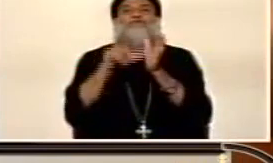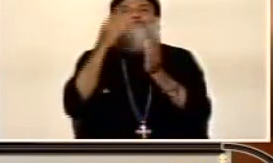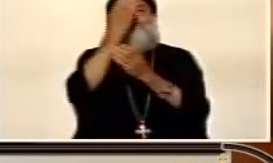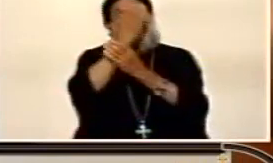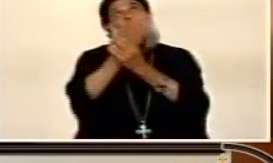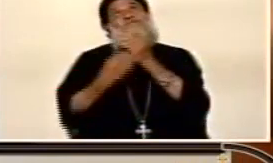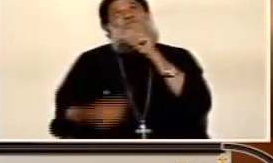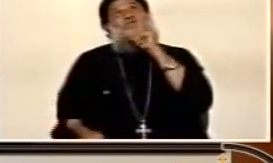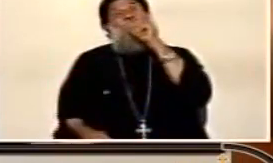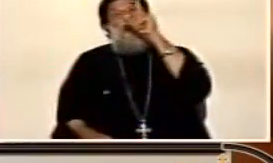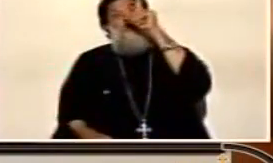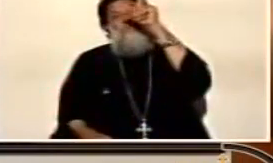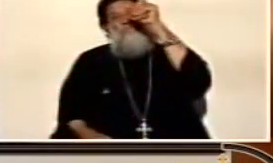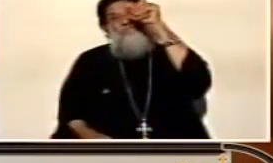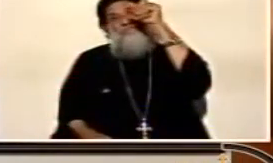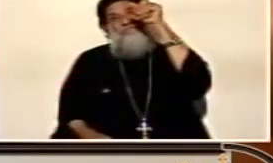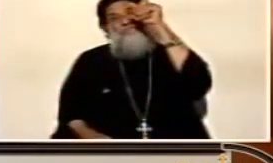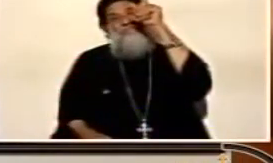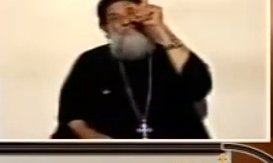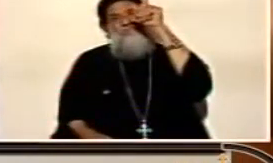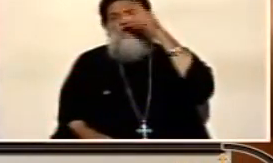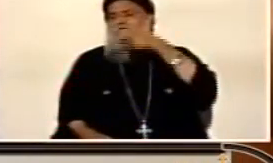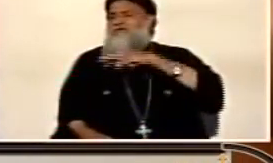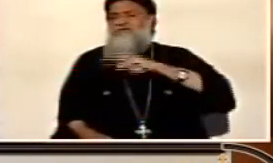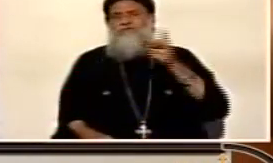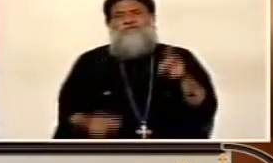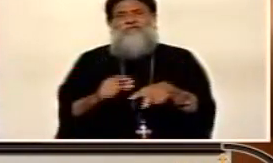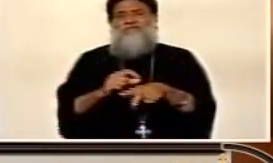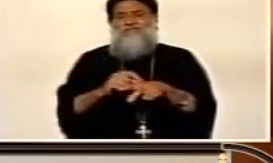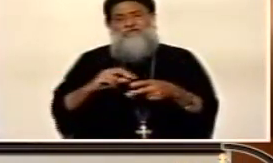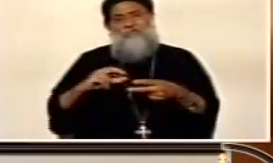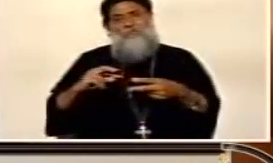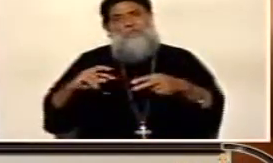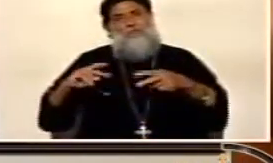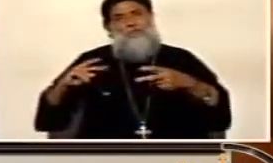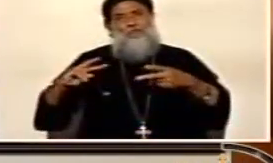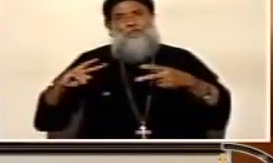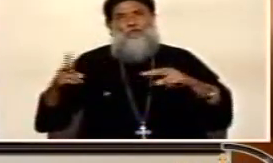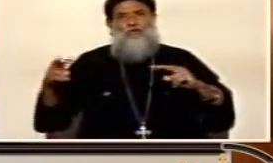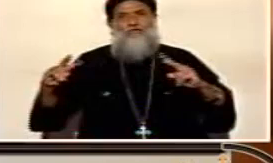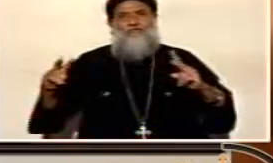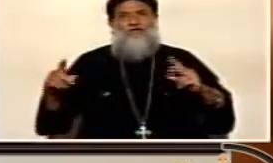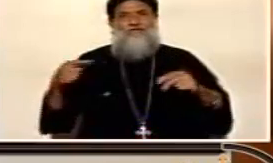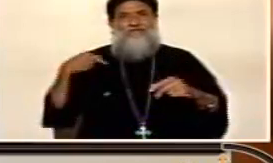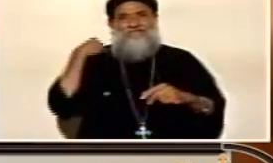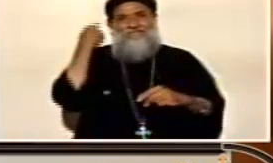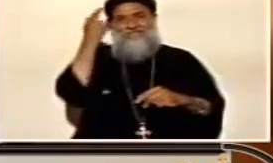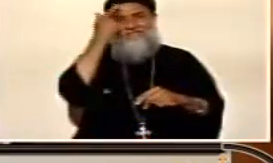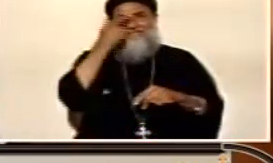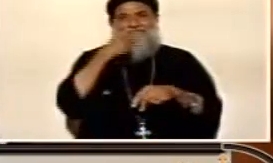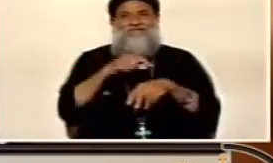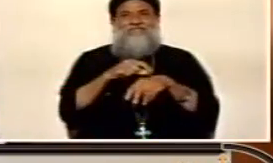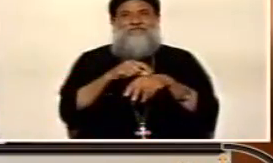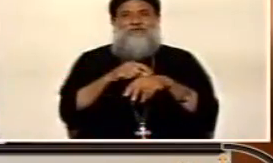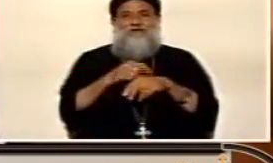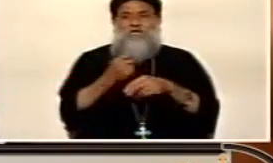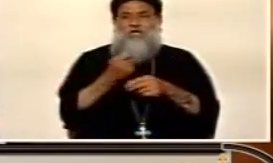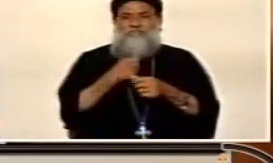الله غير أي شخص تاني. الشخص الطبيعي يحب ياخد ما